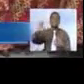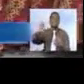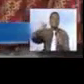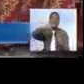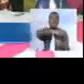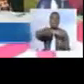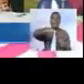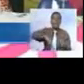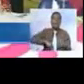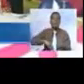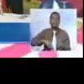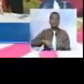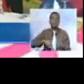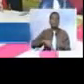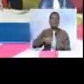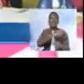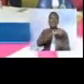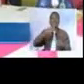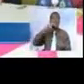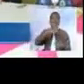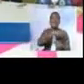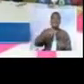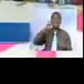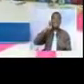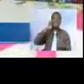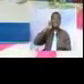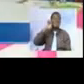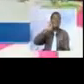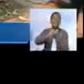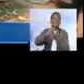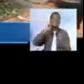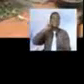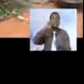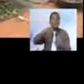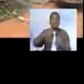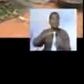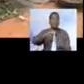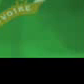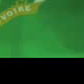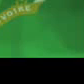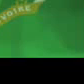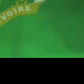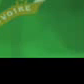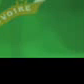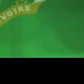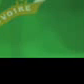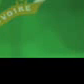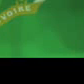contre la pauvreté, l'organisation fonde beaucoup d'espoir en la visite du chef de l'État.